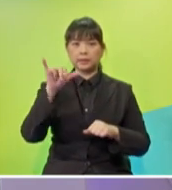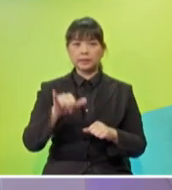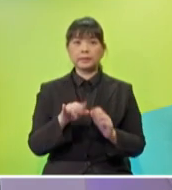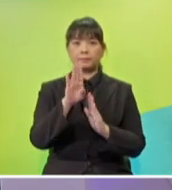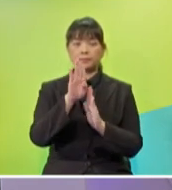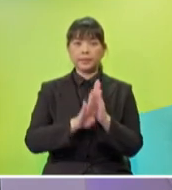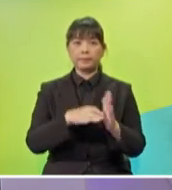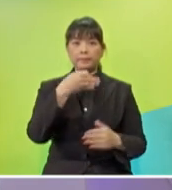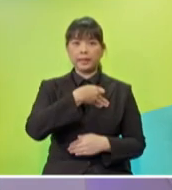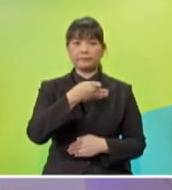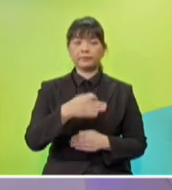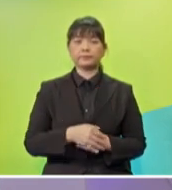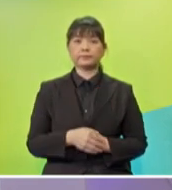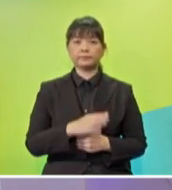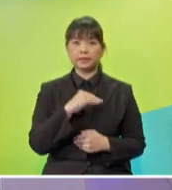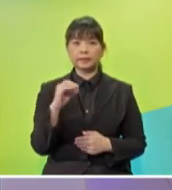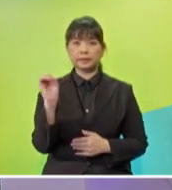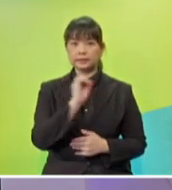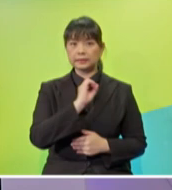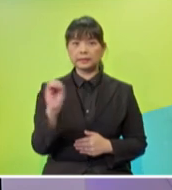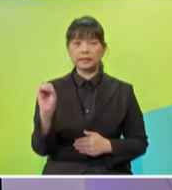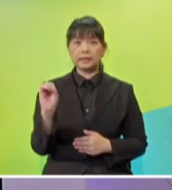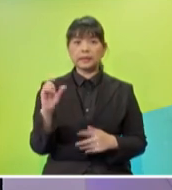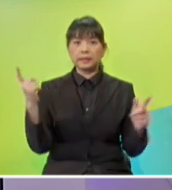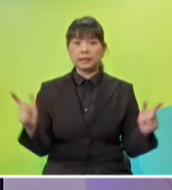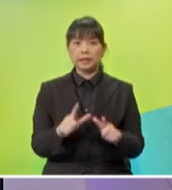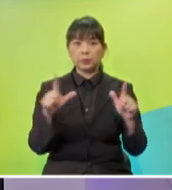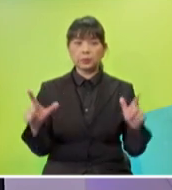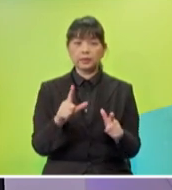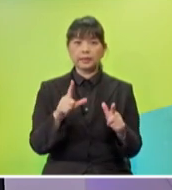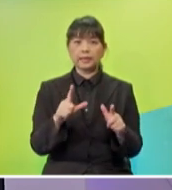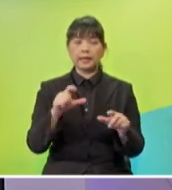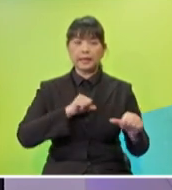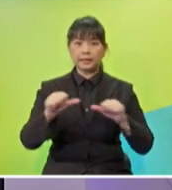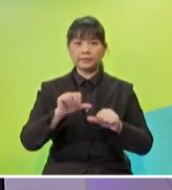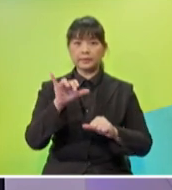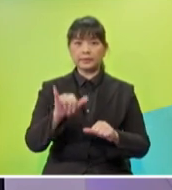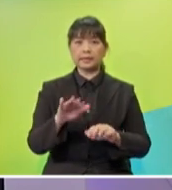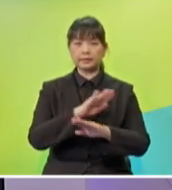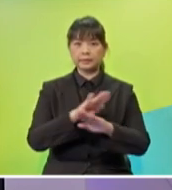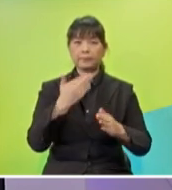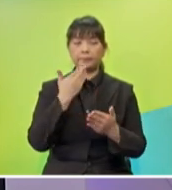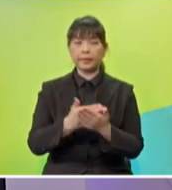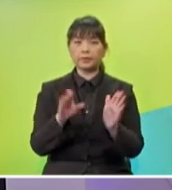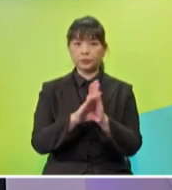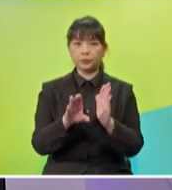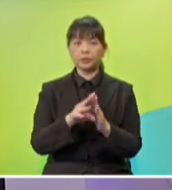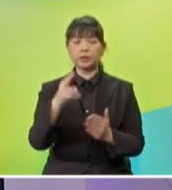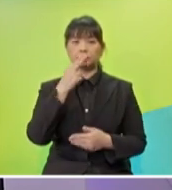bermanfaat tidak melakukan Activity yang tidak baik contohnya merokok